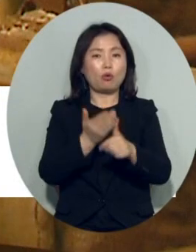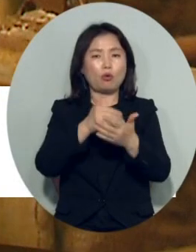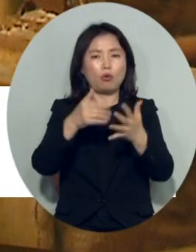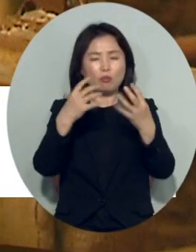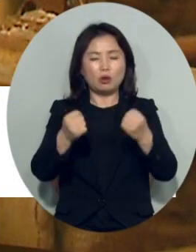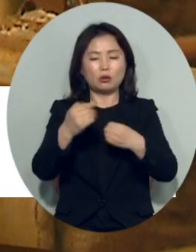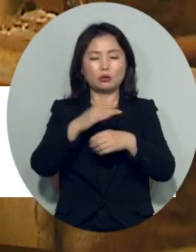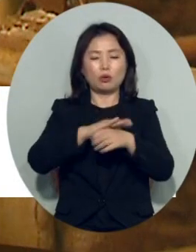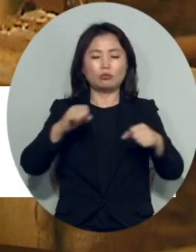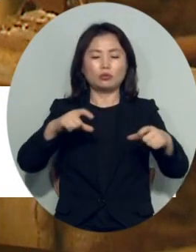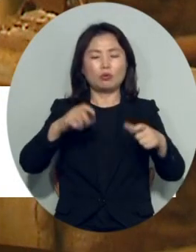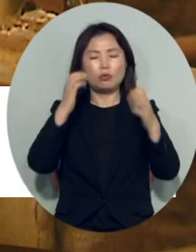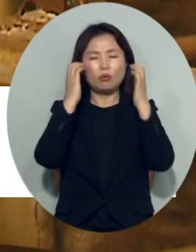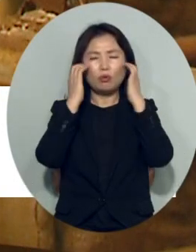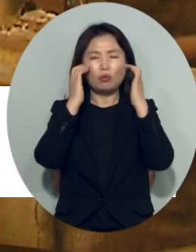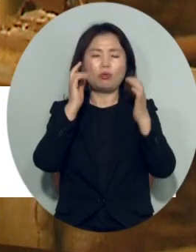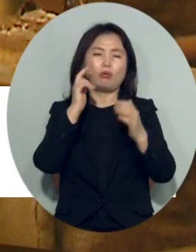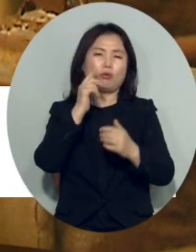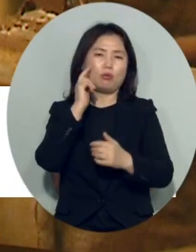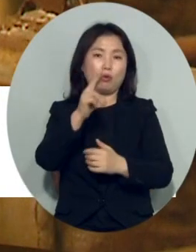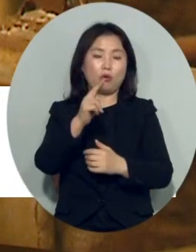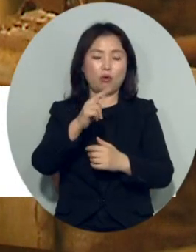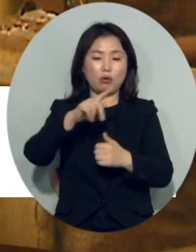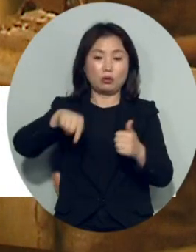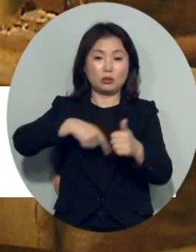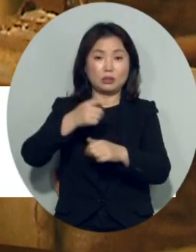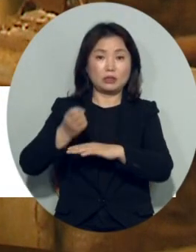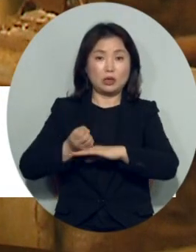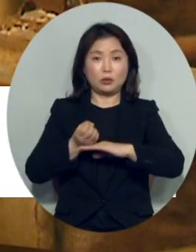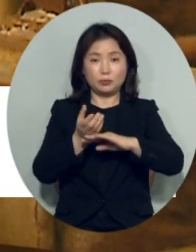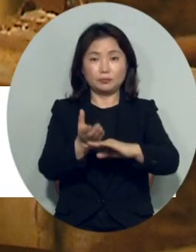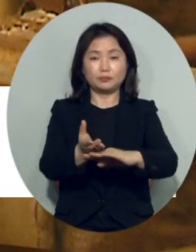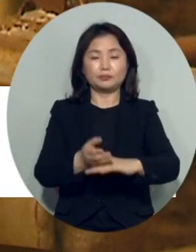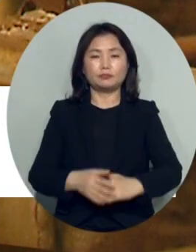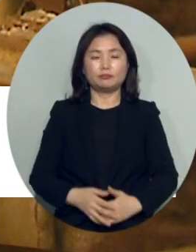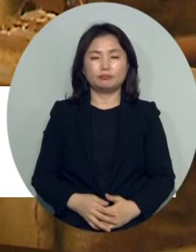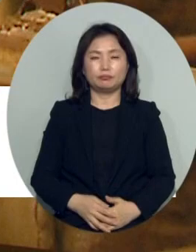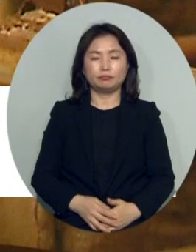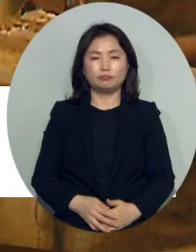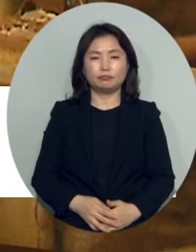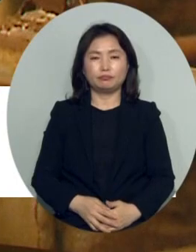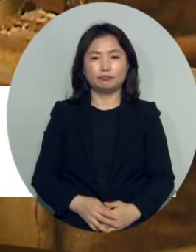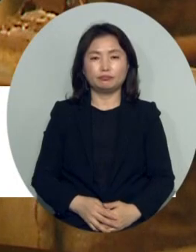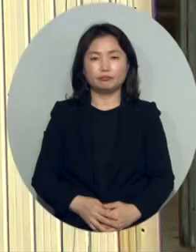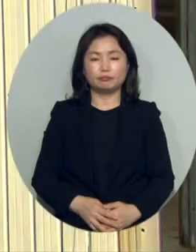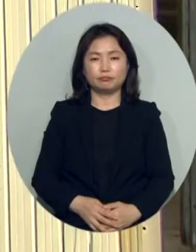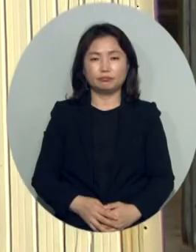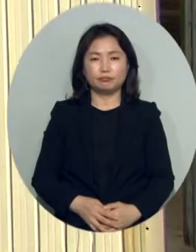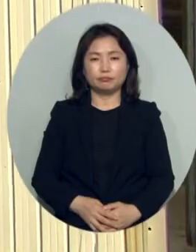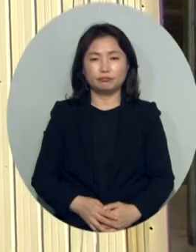더 클 수밖에 없습니다. 축산농가의 힘든 사정을 서성원 기자가 전해드립니다.